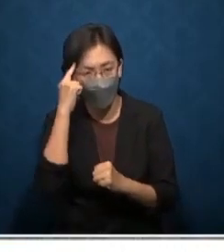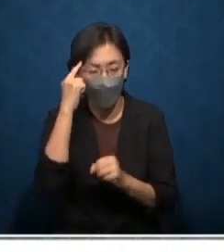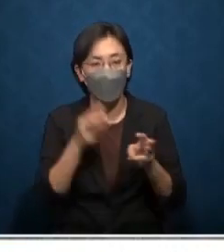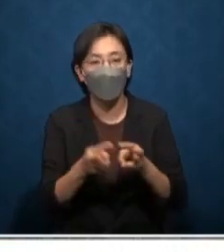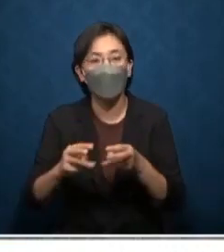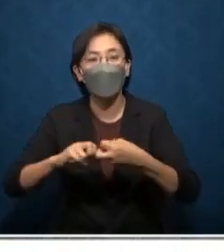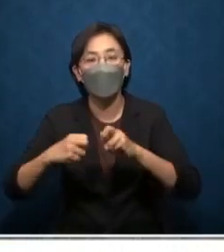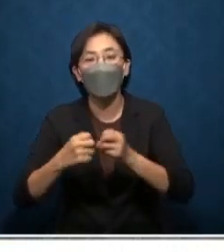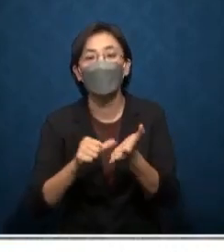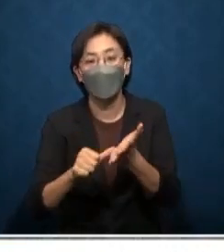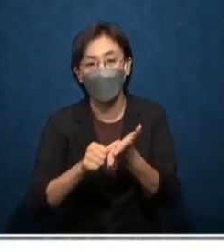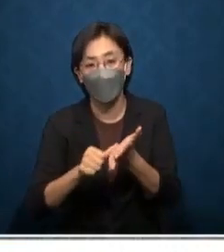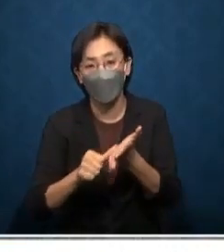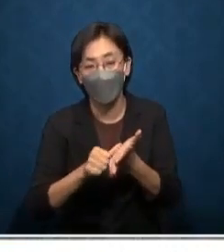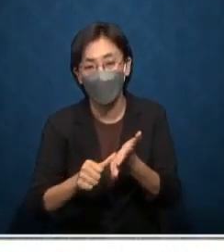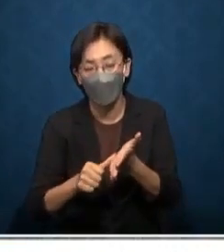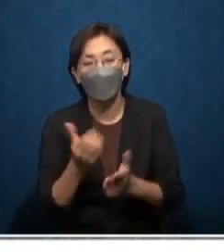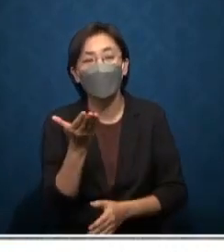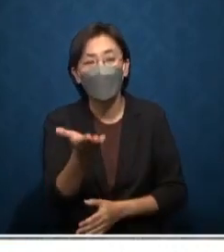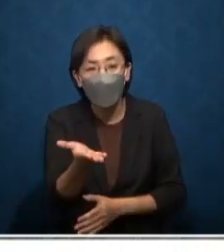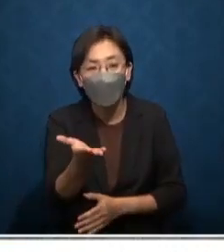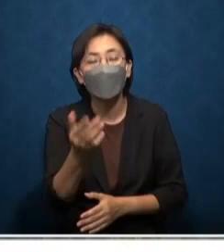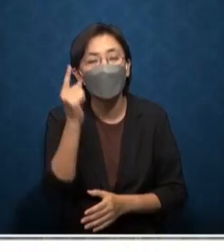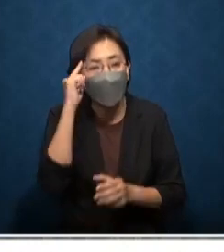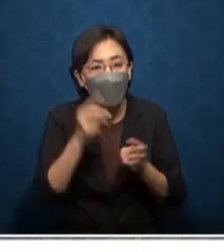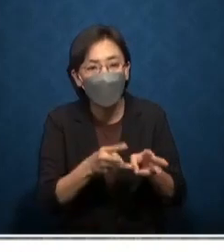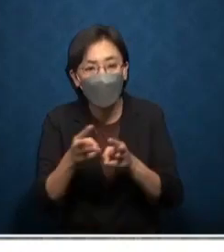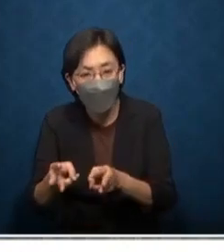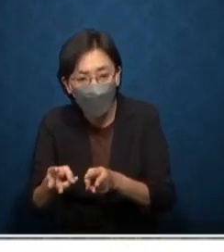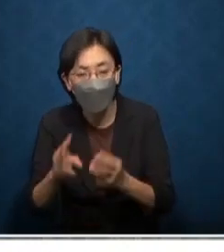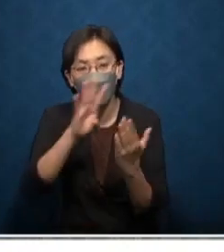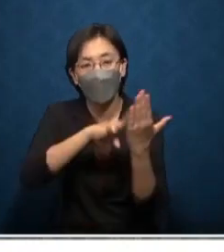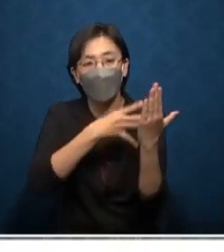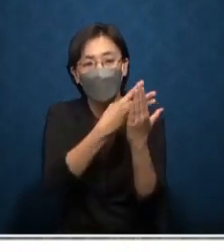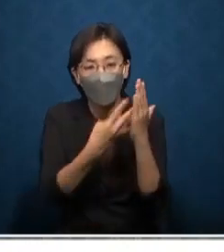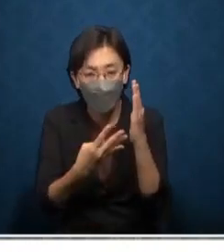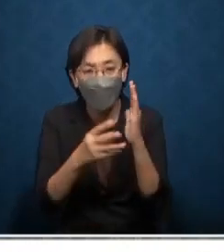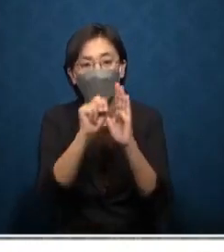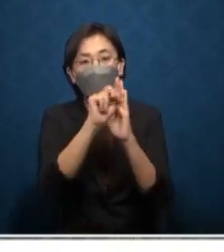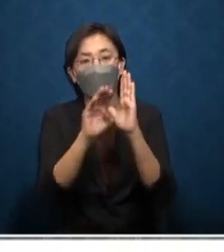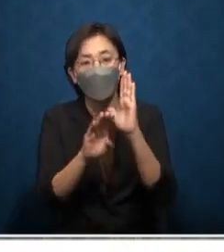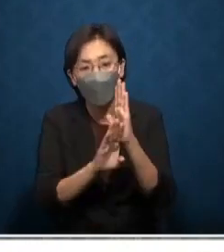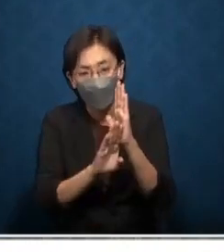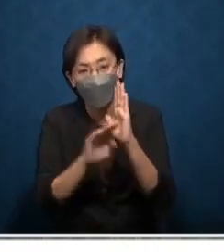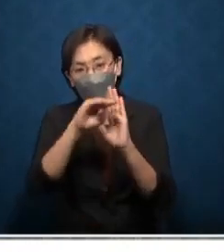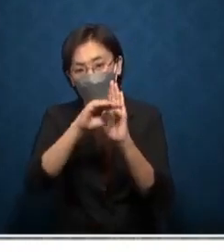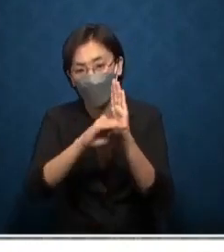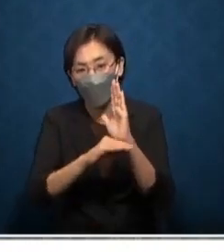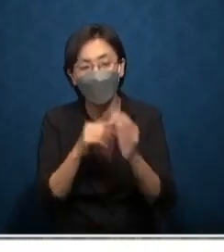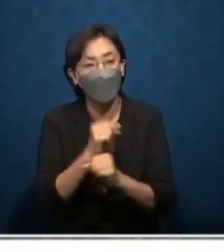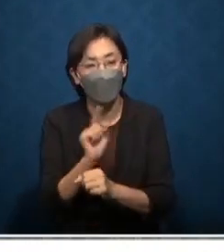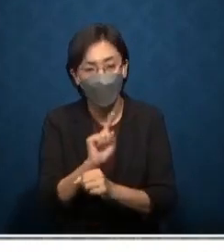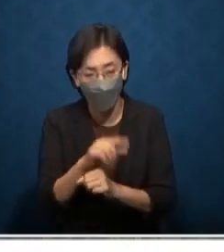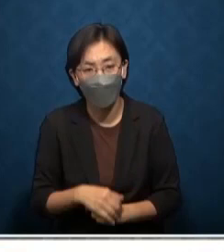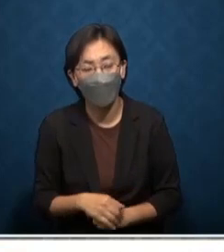ท่านมีแนวทางมีนโยบายหรือได้ดำเนินการในเรื่องนี้ไปแล้วอย่างไร